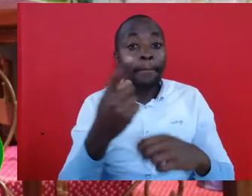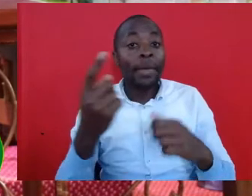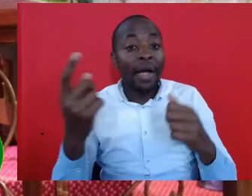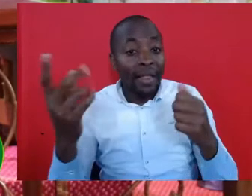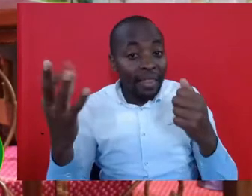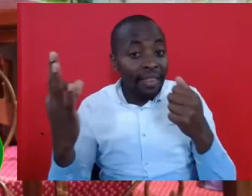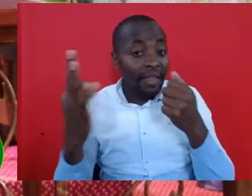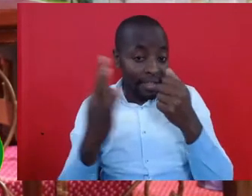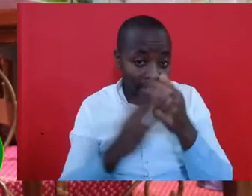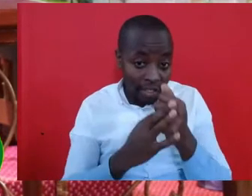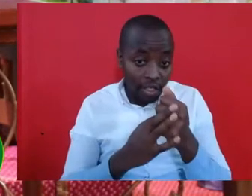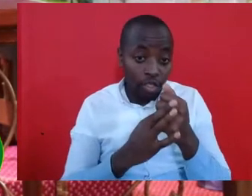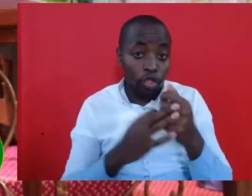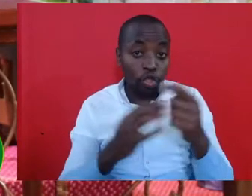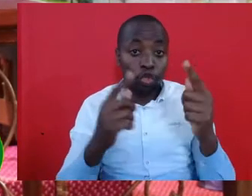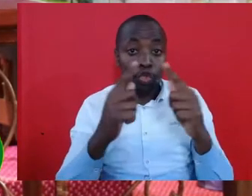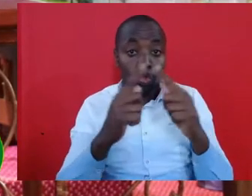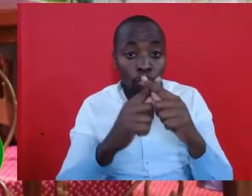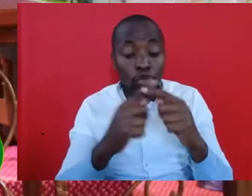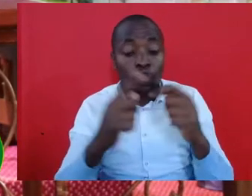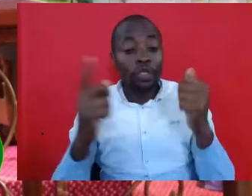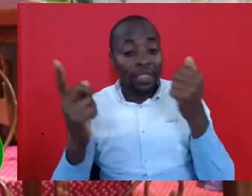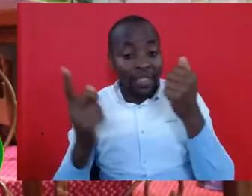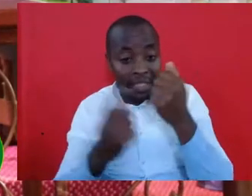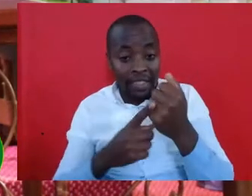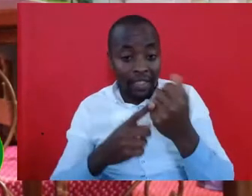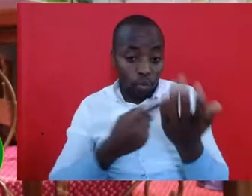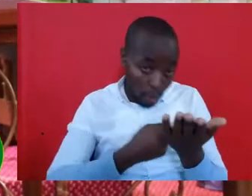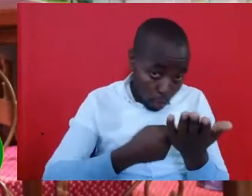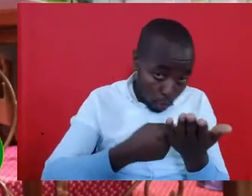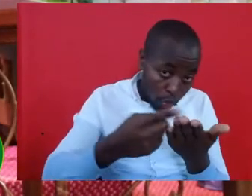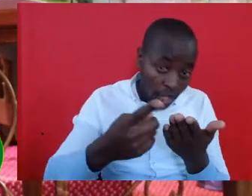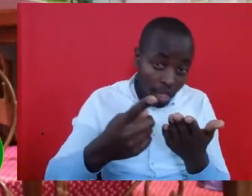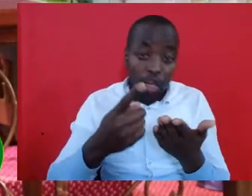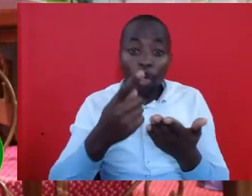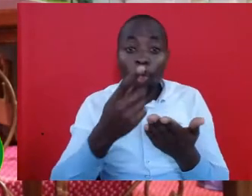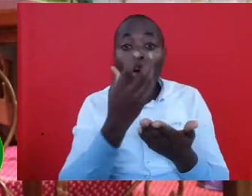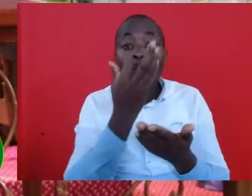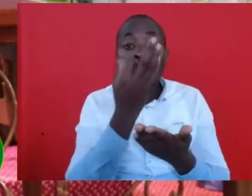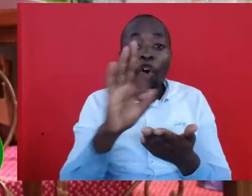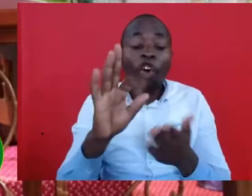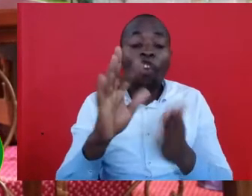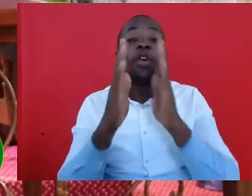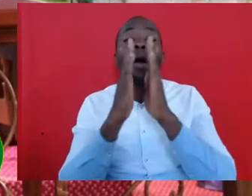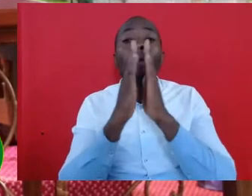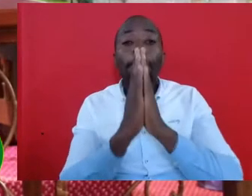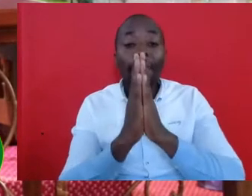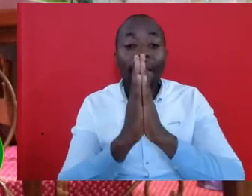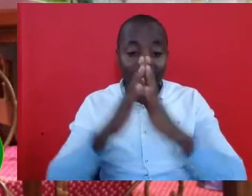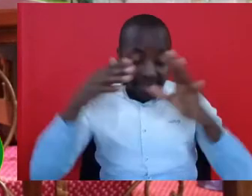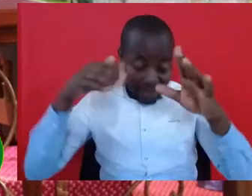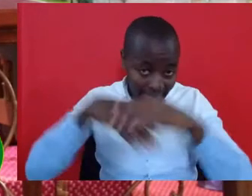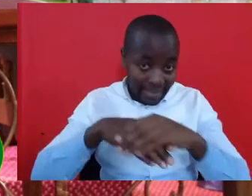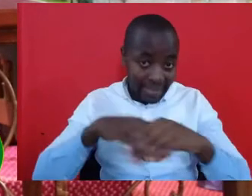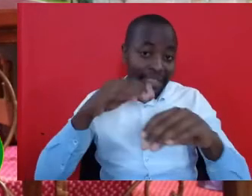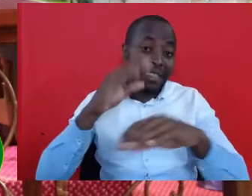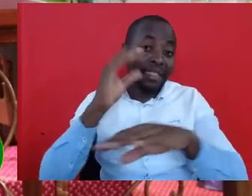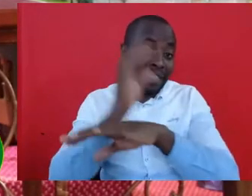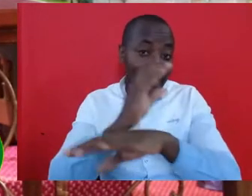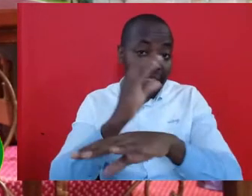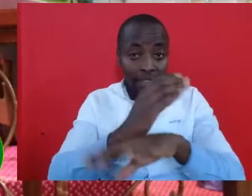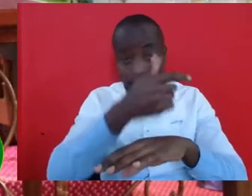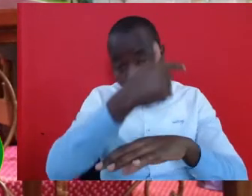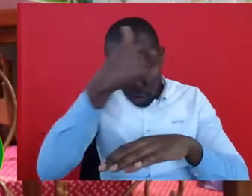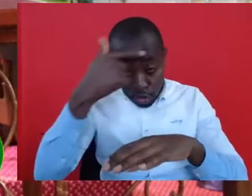tarehe 6 itakuwa wiki ya maombi. Tutakuwa tukiomba hapa kanisani hasa kwa sababu ya uchaguzi ambao